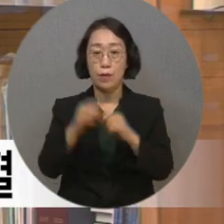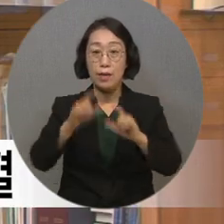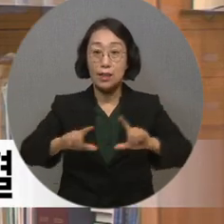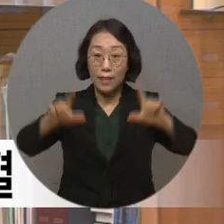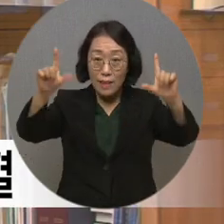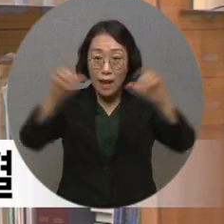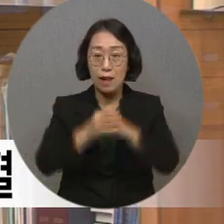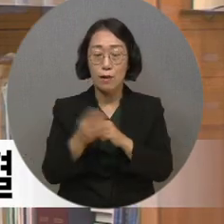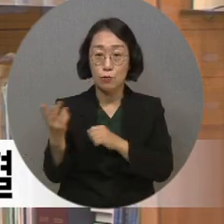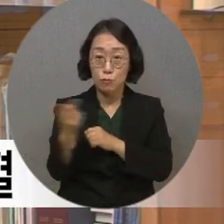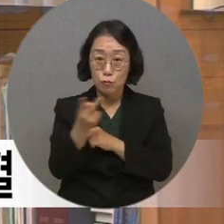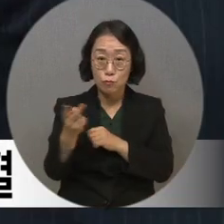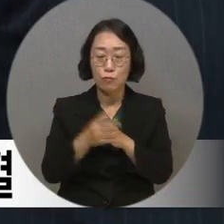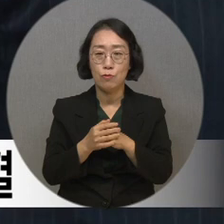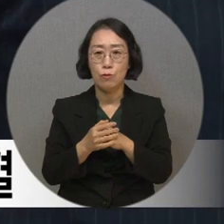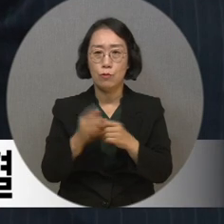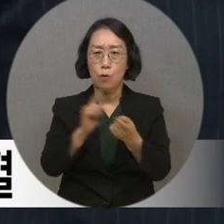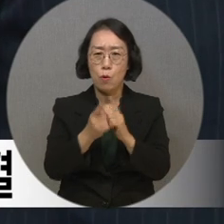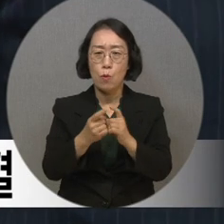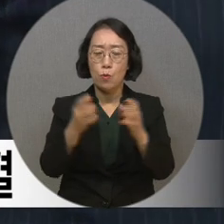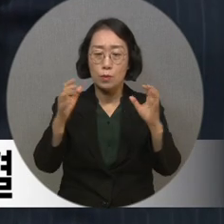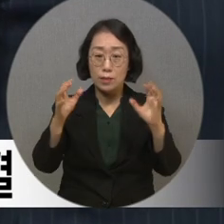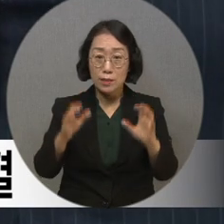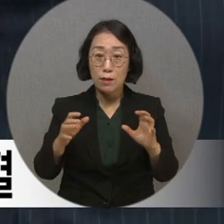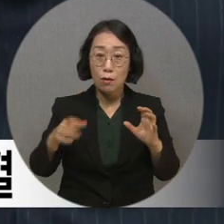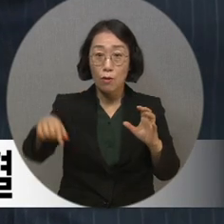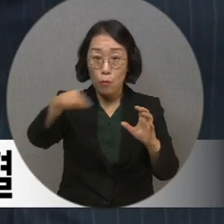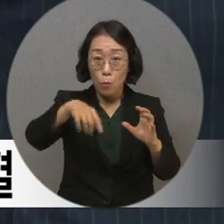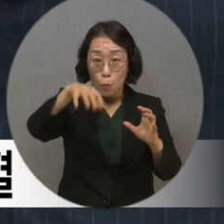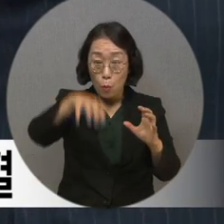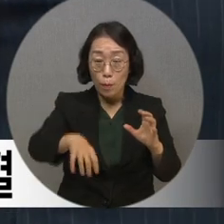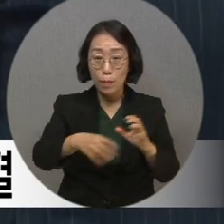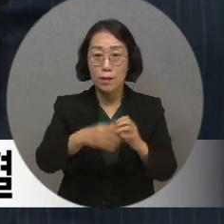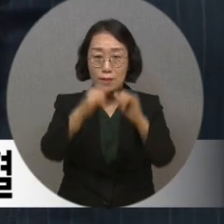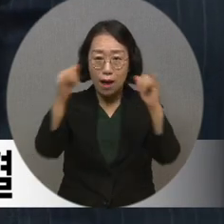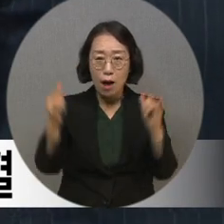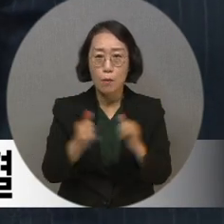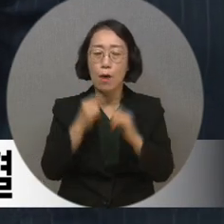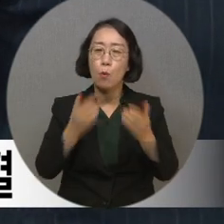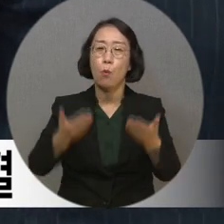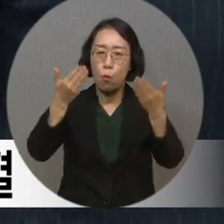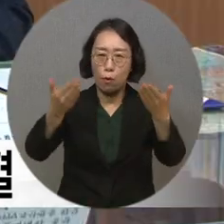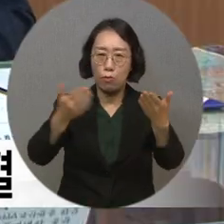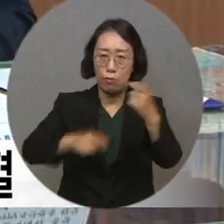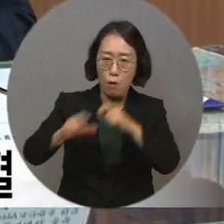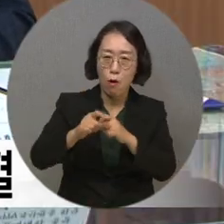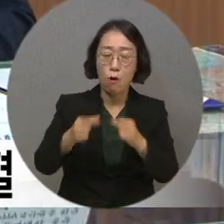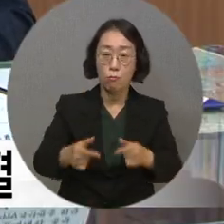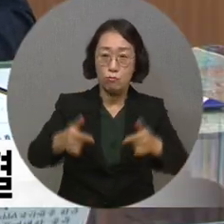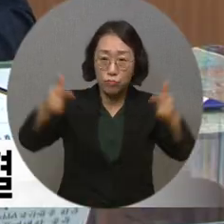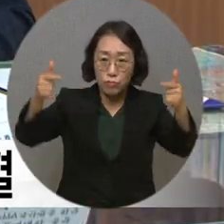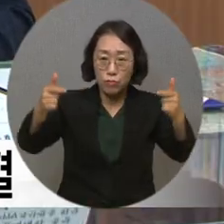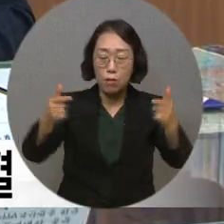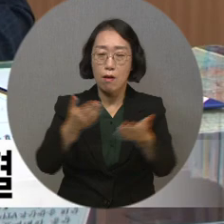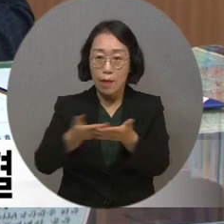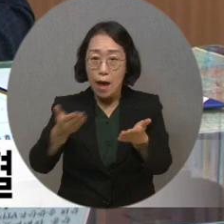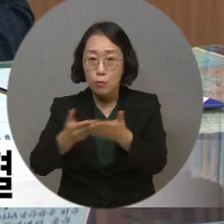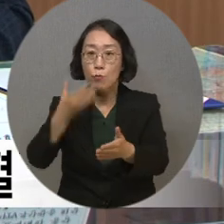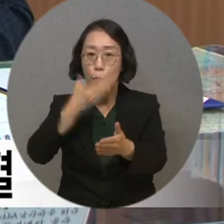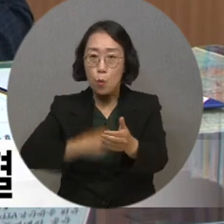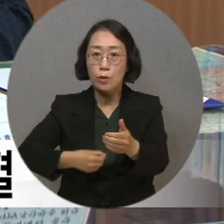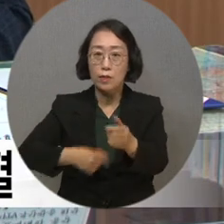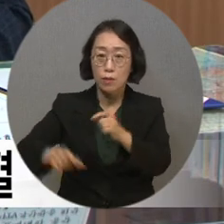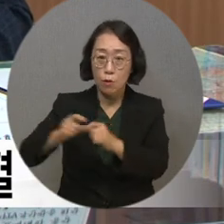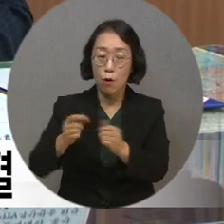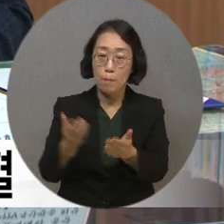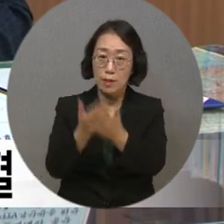통해 양 기관이 지역사회의 사회공헌 활동을 추진해가고 사랑과 봉사, 나눔과 복지 증진에